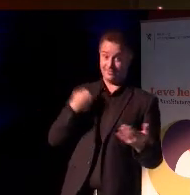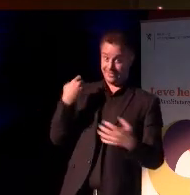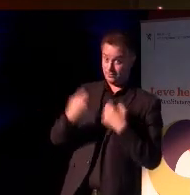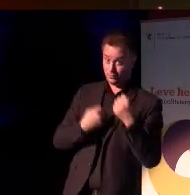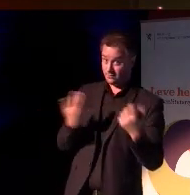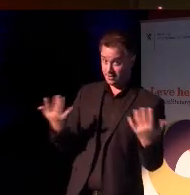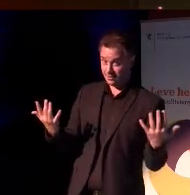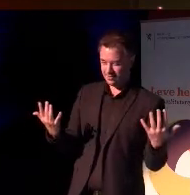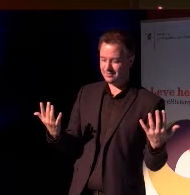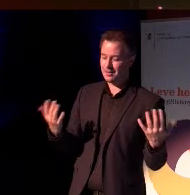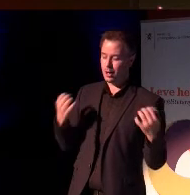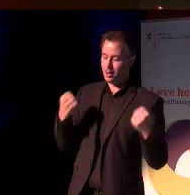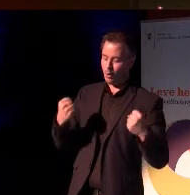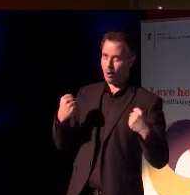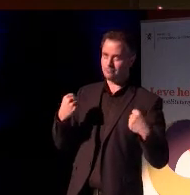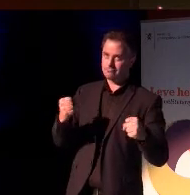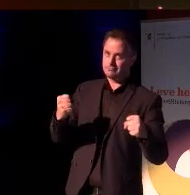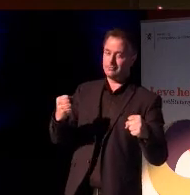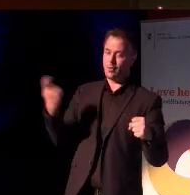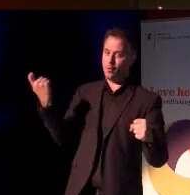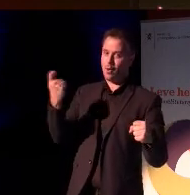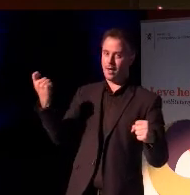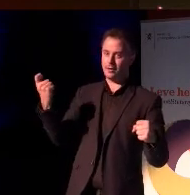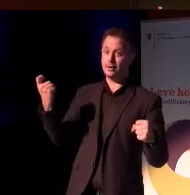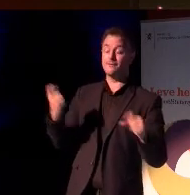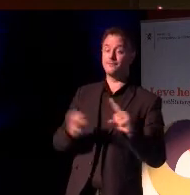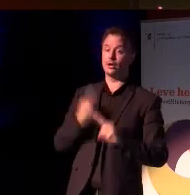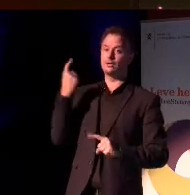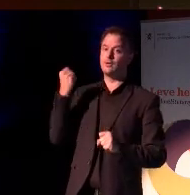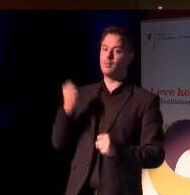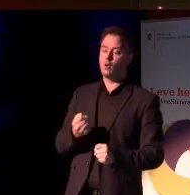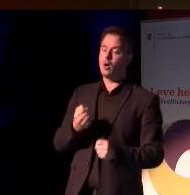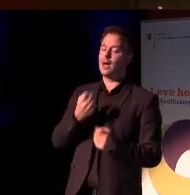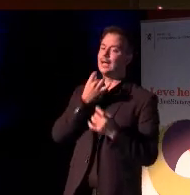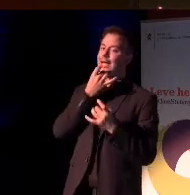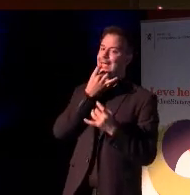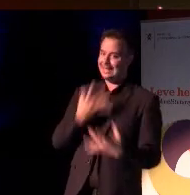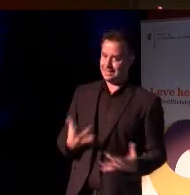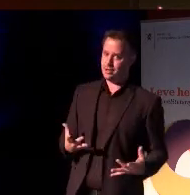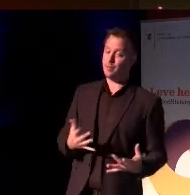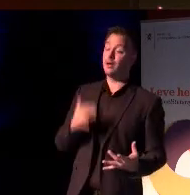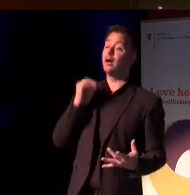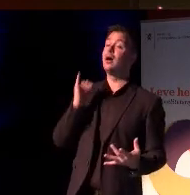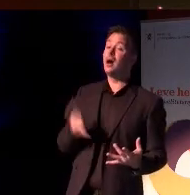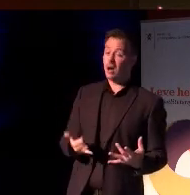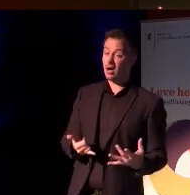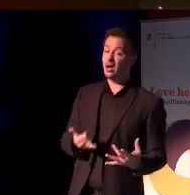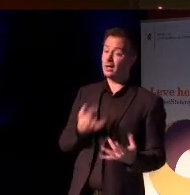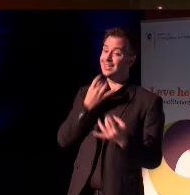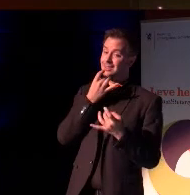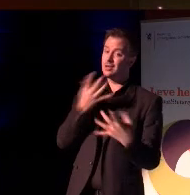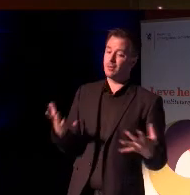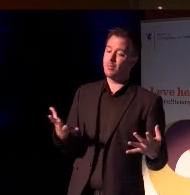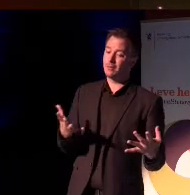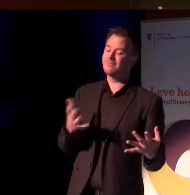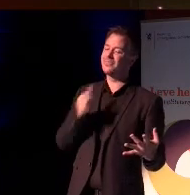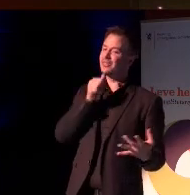til. Og dette her med erkjennelse, det jo kanskje det første steget. Det å erkjenne det at her må vi nødt til å gjøre